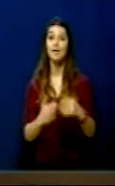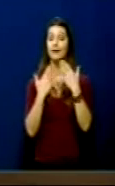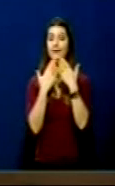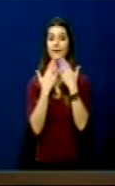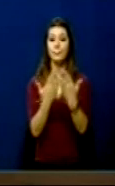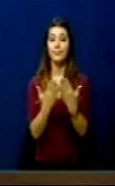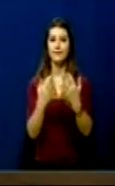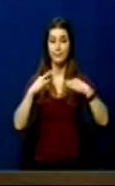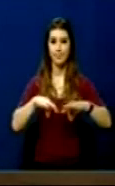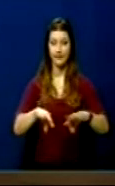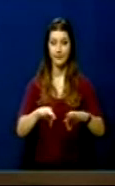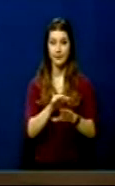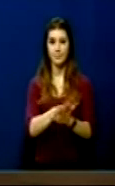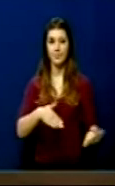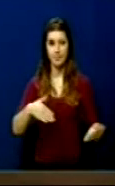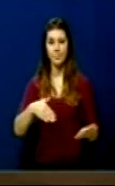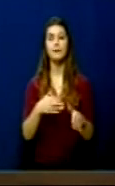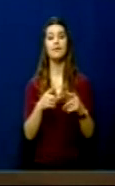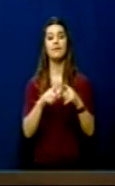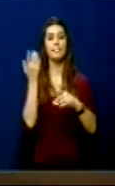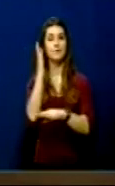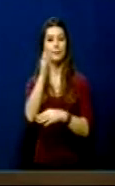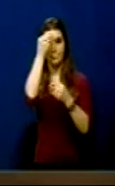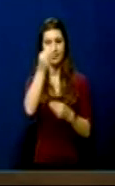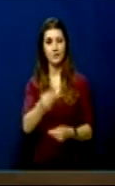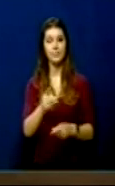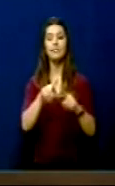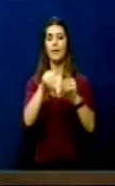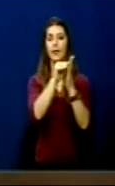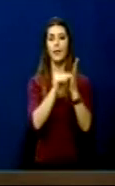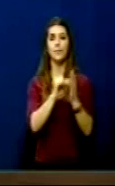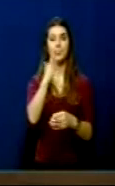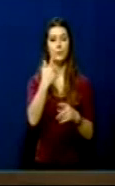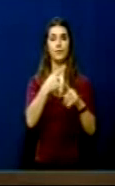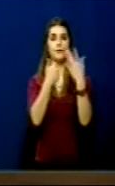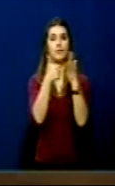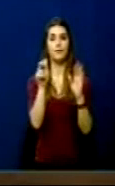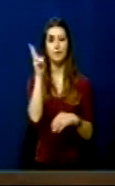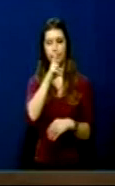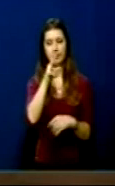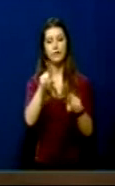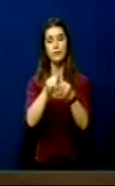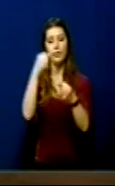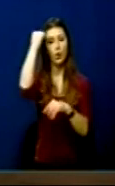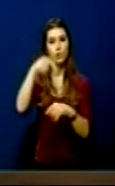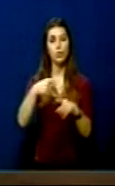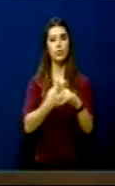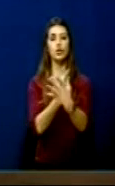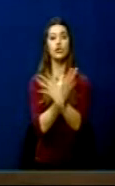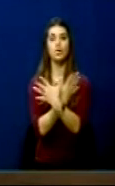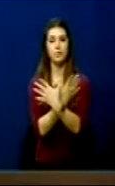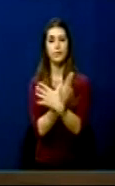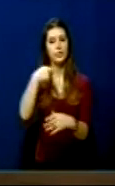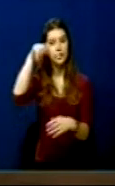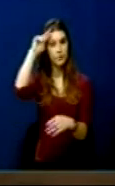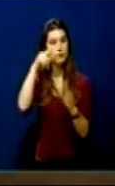Faleminderit, zoti kryetar, të nderuar deputet. Në datat 15 dhe 16 prill, në mënyrë simbolike, Kosova dhe Shqipëria